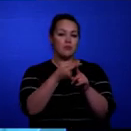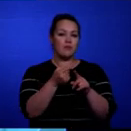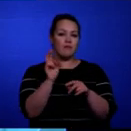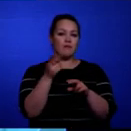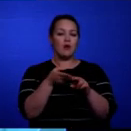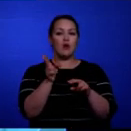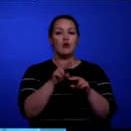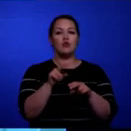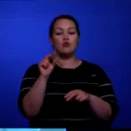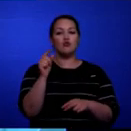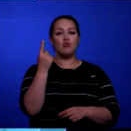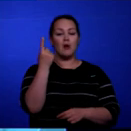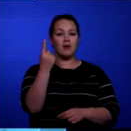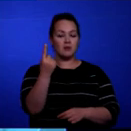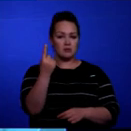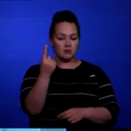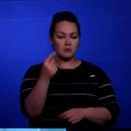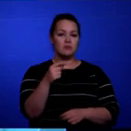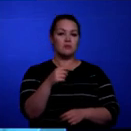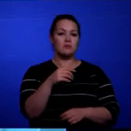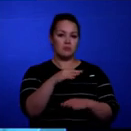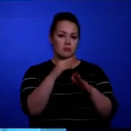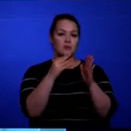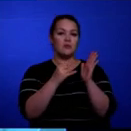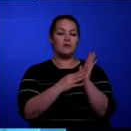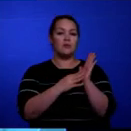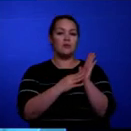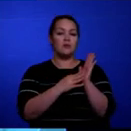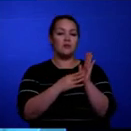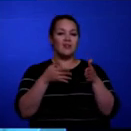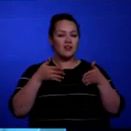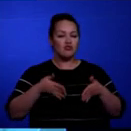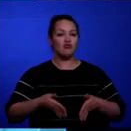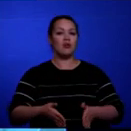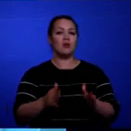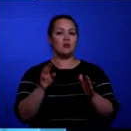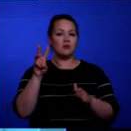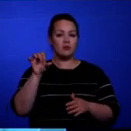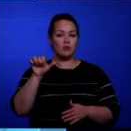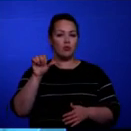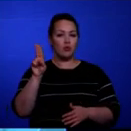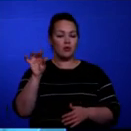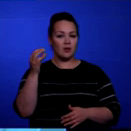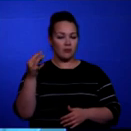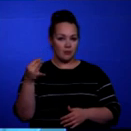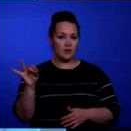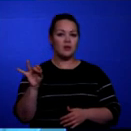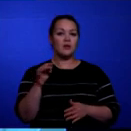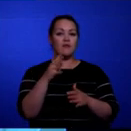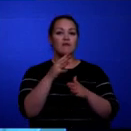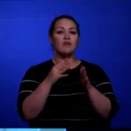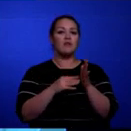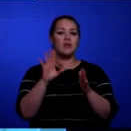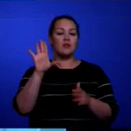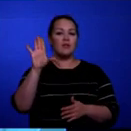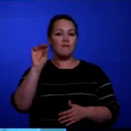этому числу 119 значит родился муки me в девятнадцатом веке давайте